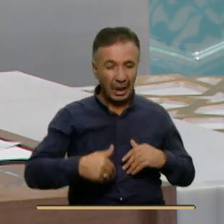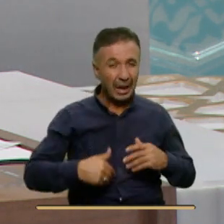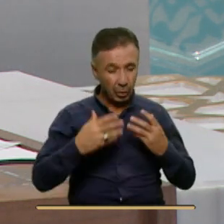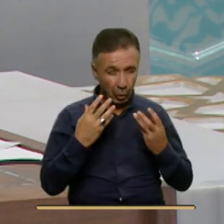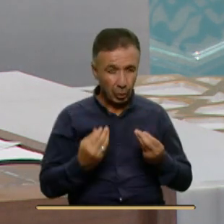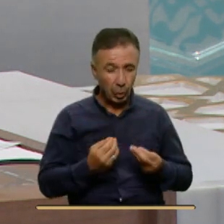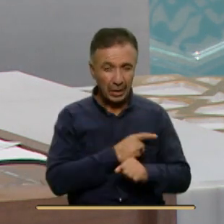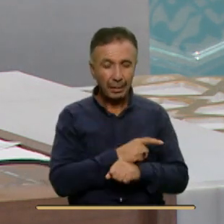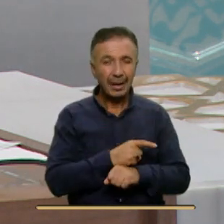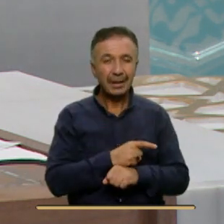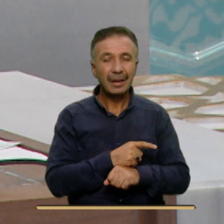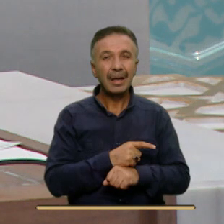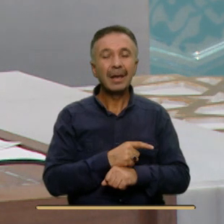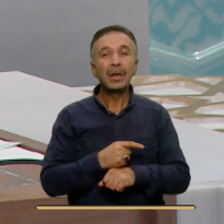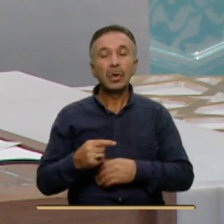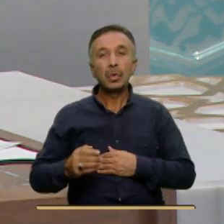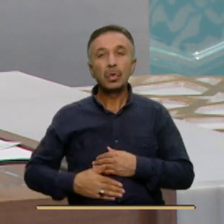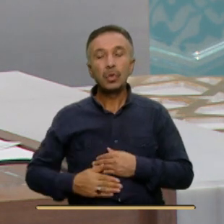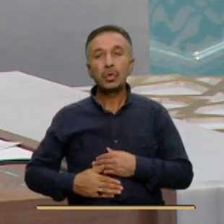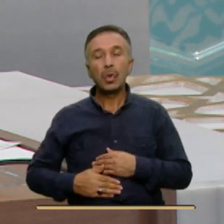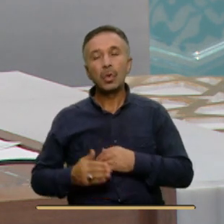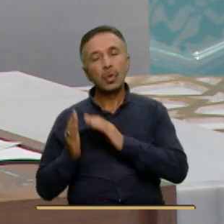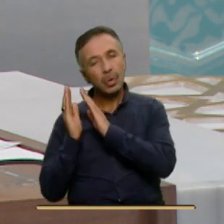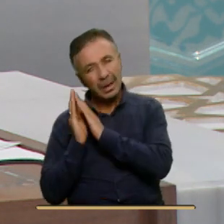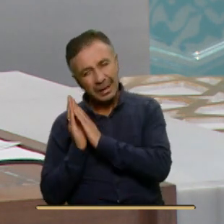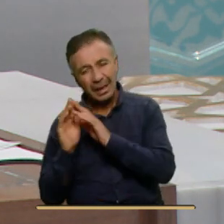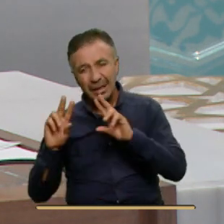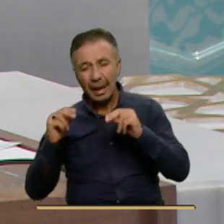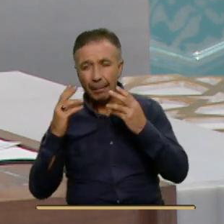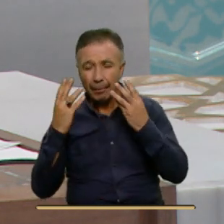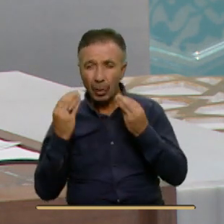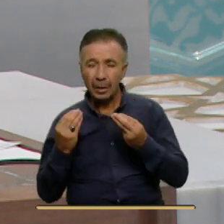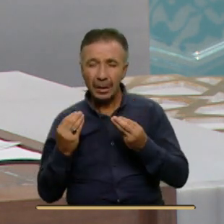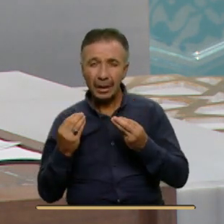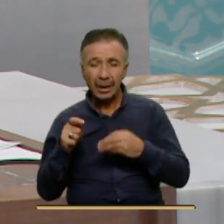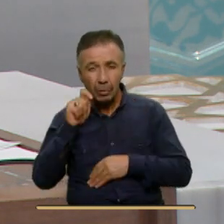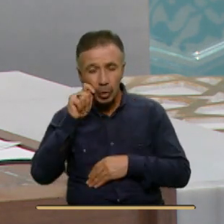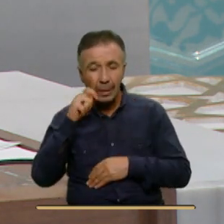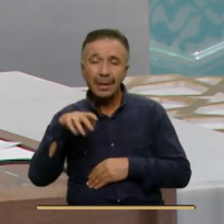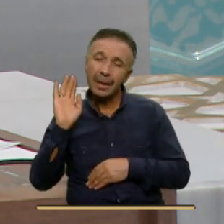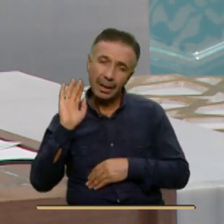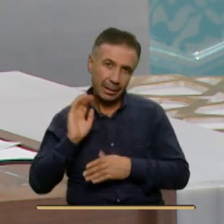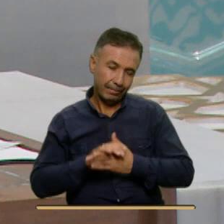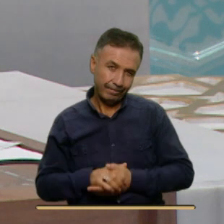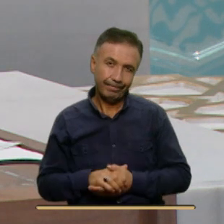yatan gerçek anlamda iman etmiş değildir, kamil anlamda mümin olamamıştır buyurur.